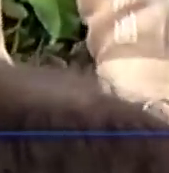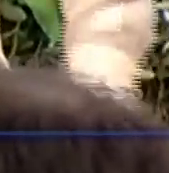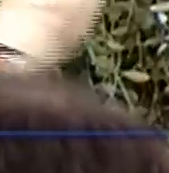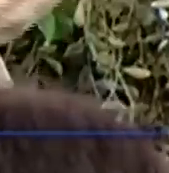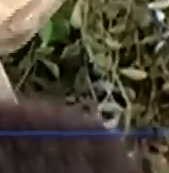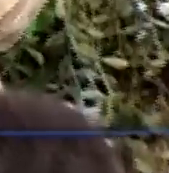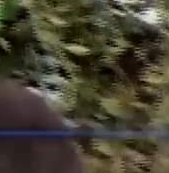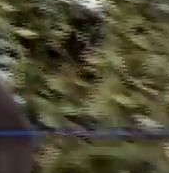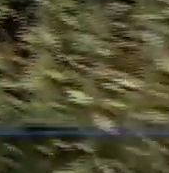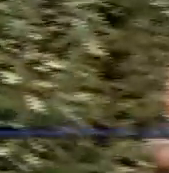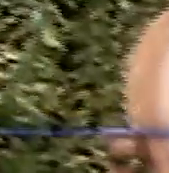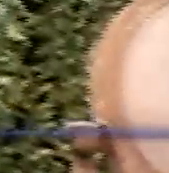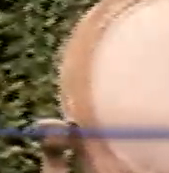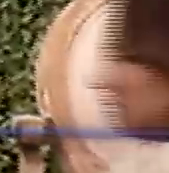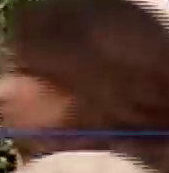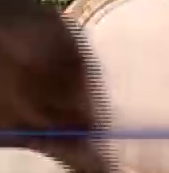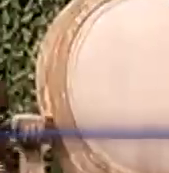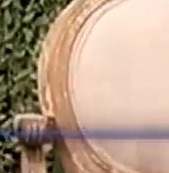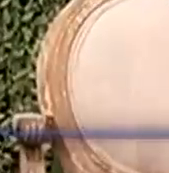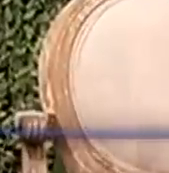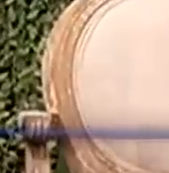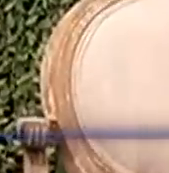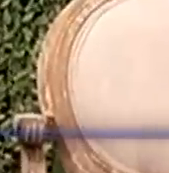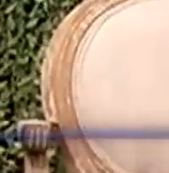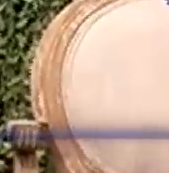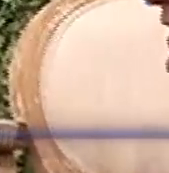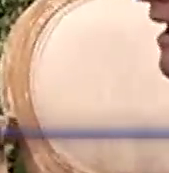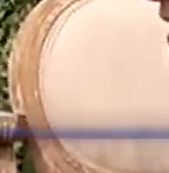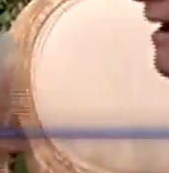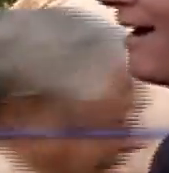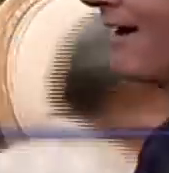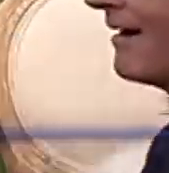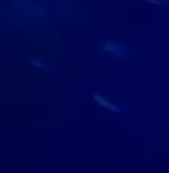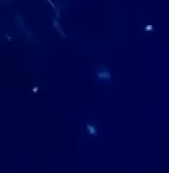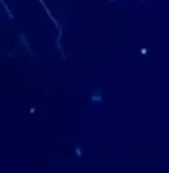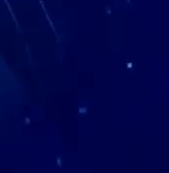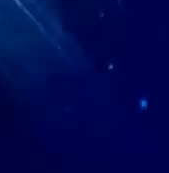Marcos. ADB nilapitan para pondohan ang programa.